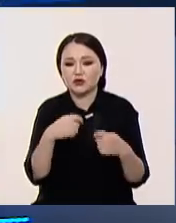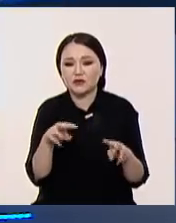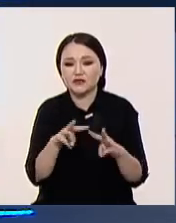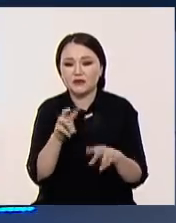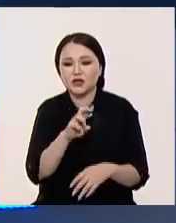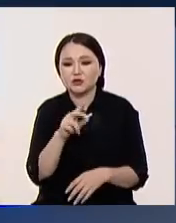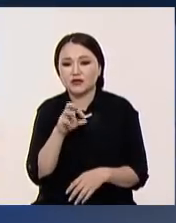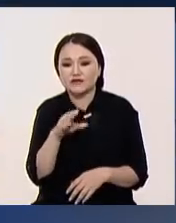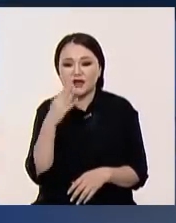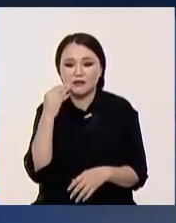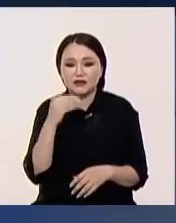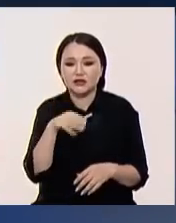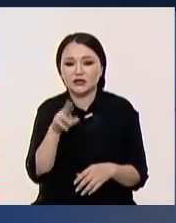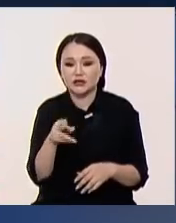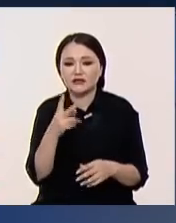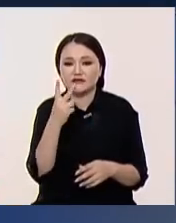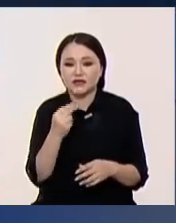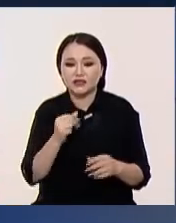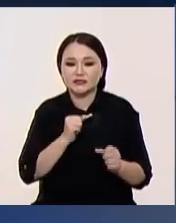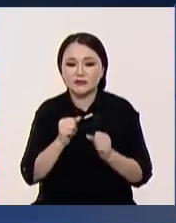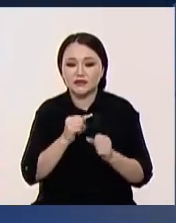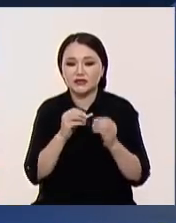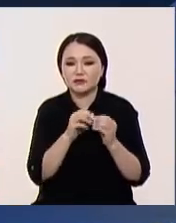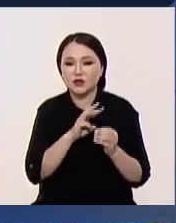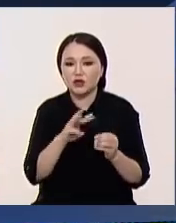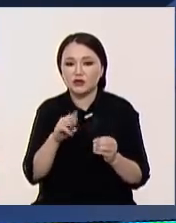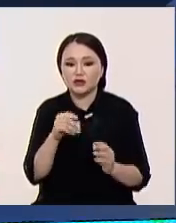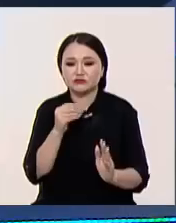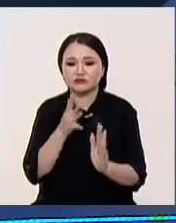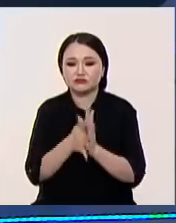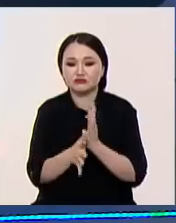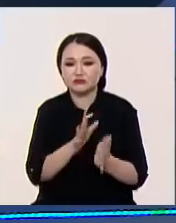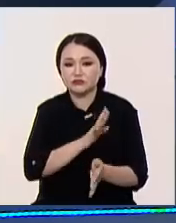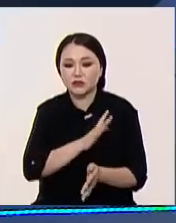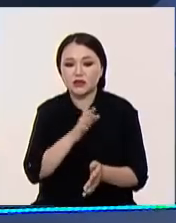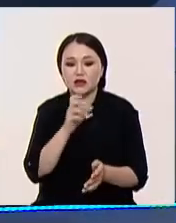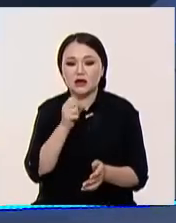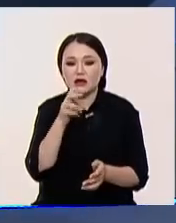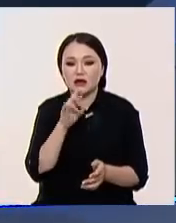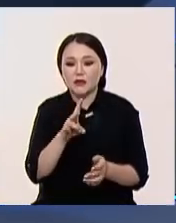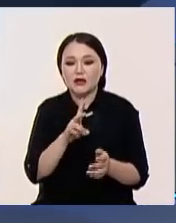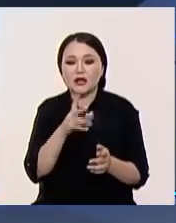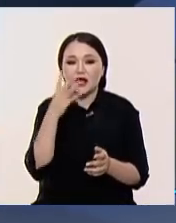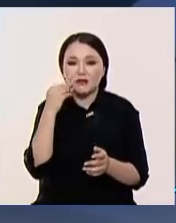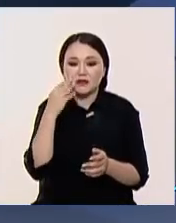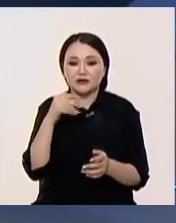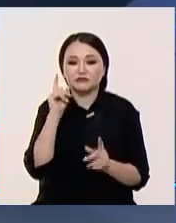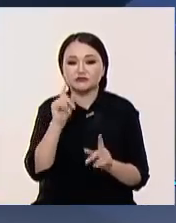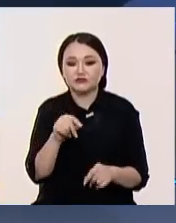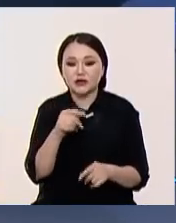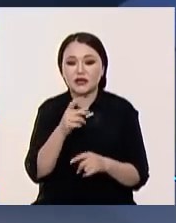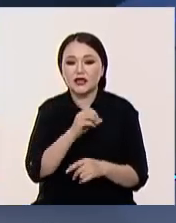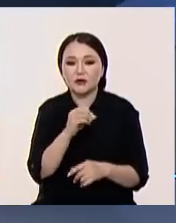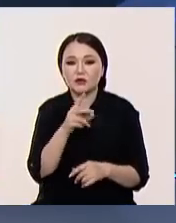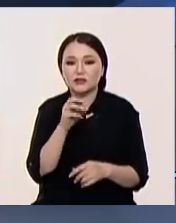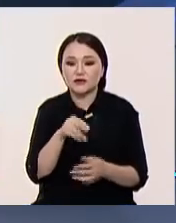Сұлтанов Алматы мен Талдықорғанға 2 күндік іссапарына 10 миллион теңге жуық қаражат жұмсапты. Ақпанда алдымен Алматыға барған министр қала әкімі Ерболат